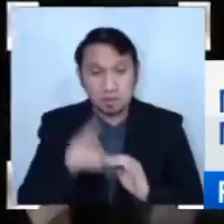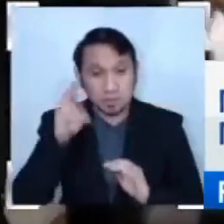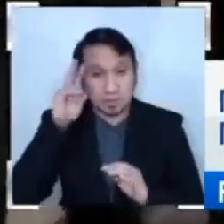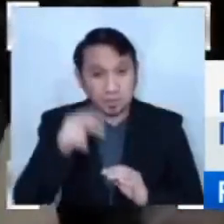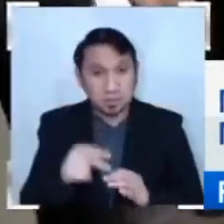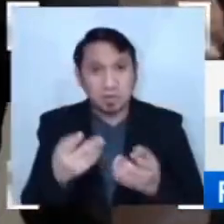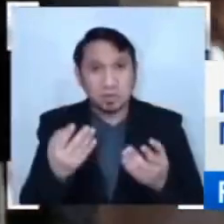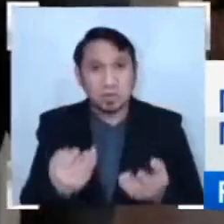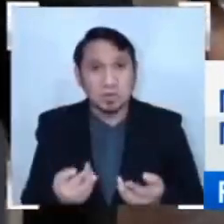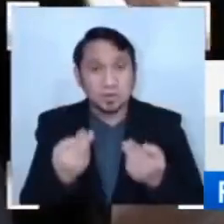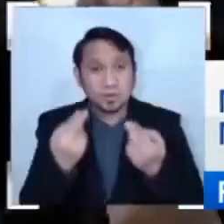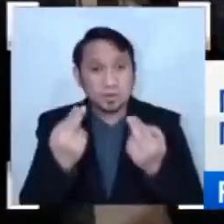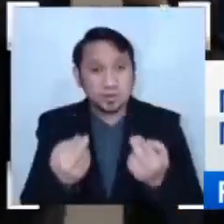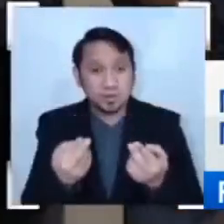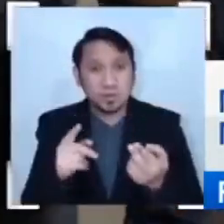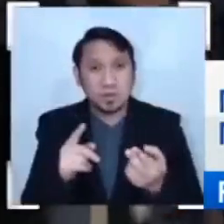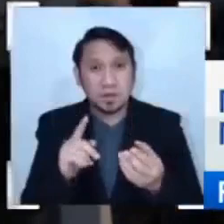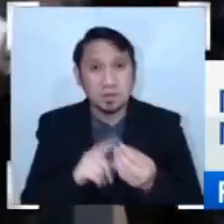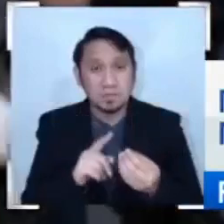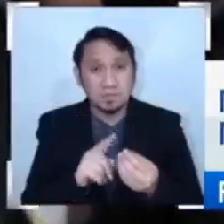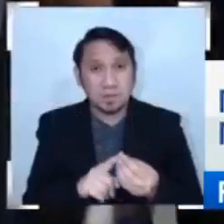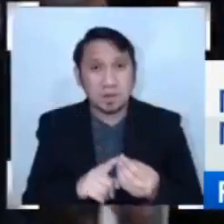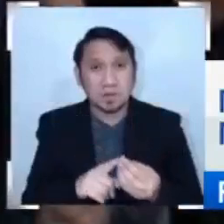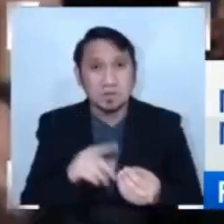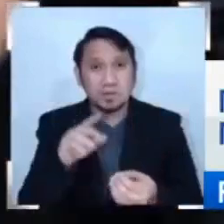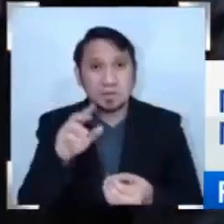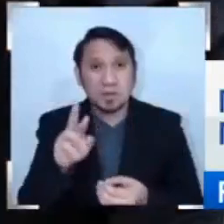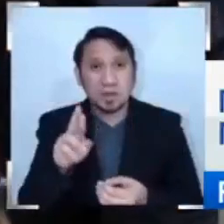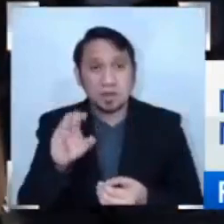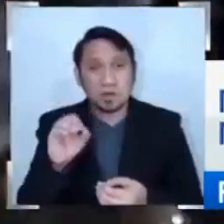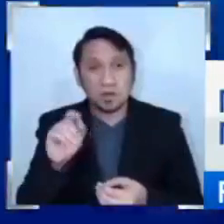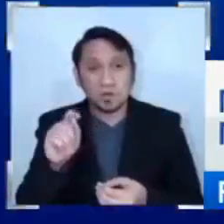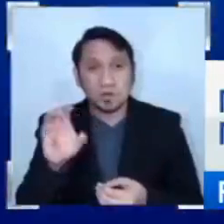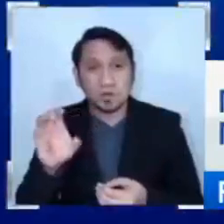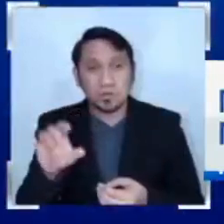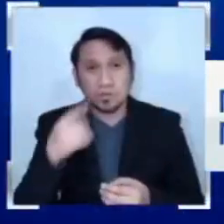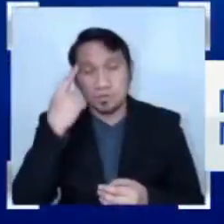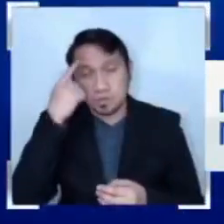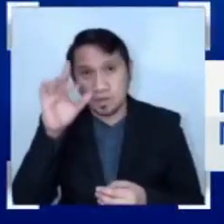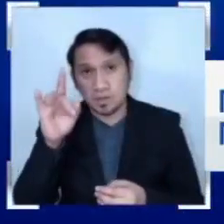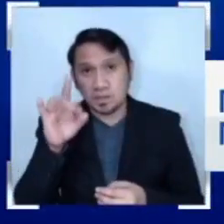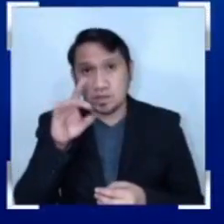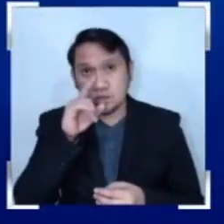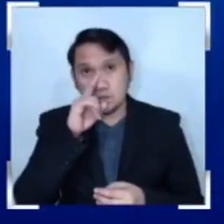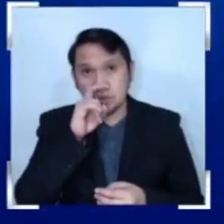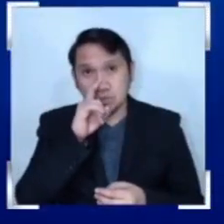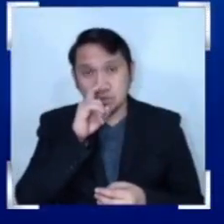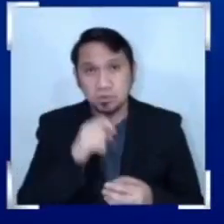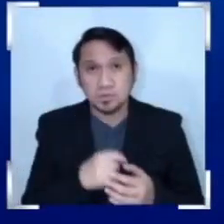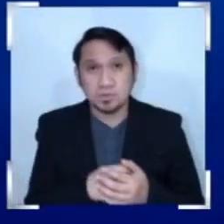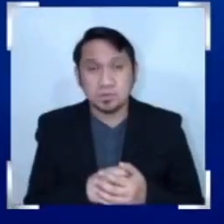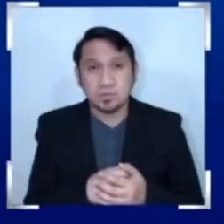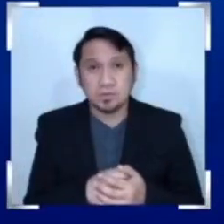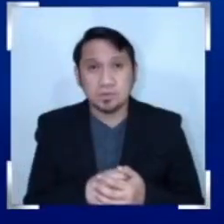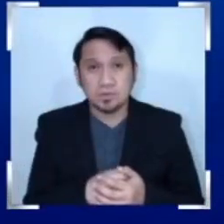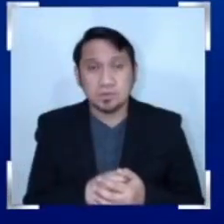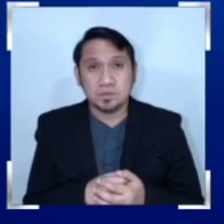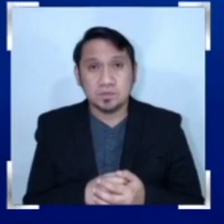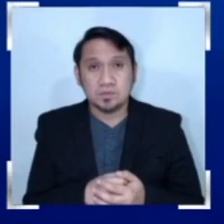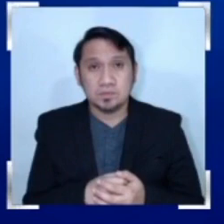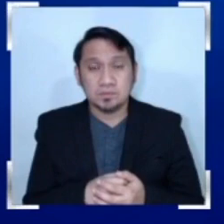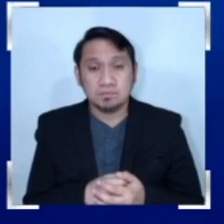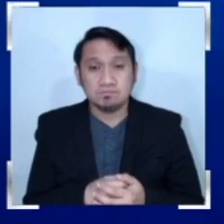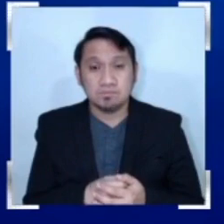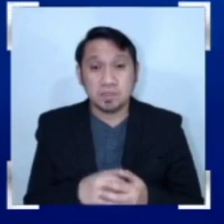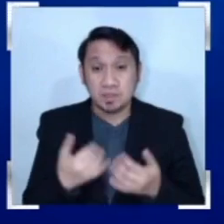ang pagbabalik ng mandatory military service pagtuntong ng 18 taon. Malugod namang tinanggap ni DepEd Secretary Leonor Briones